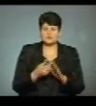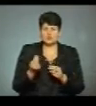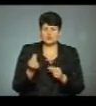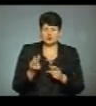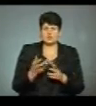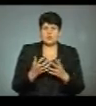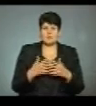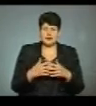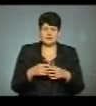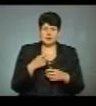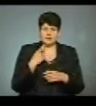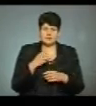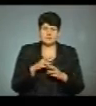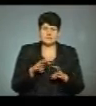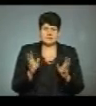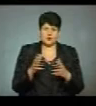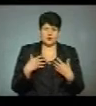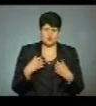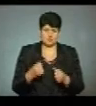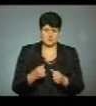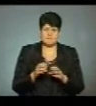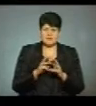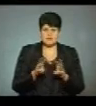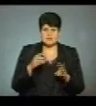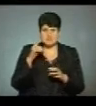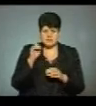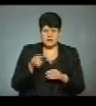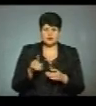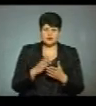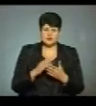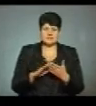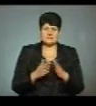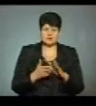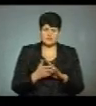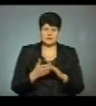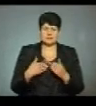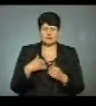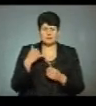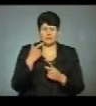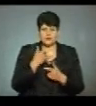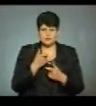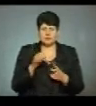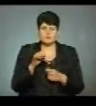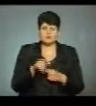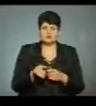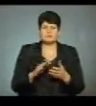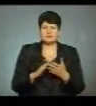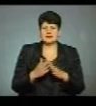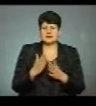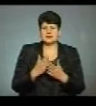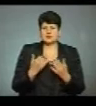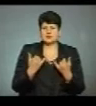обладнання повідомляли Міністерство охорони здоров'я. Міністр знає, що є така ситуація. Ми повідомили про те, що якщо питання стоїть